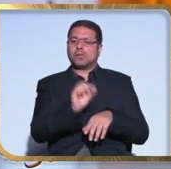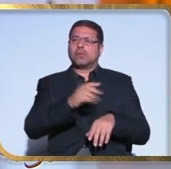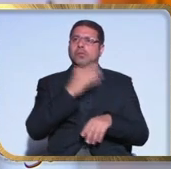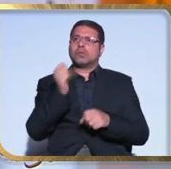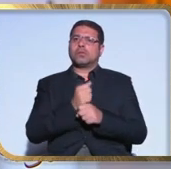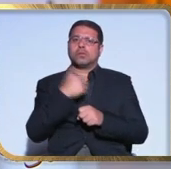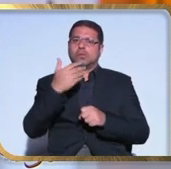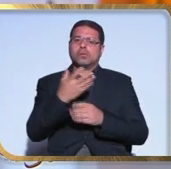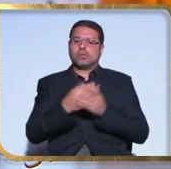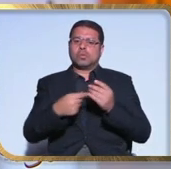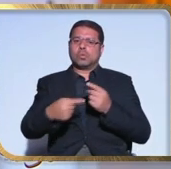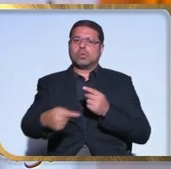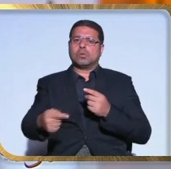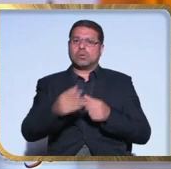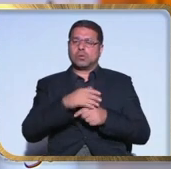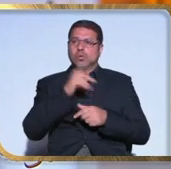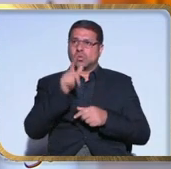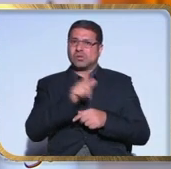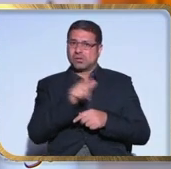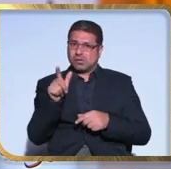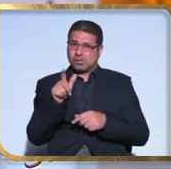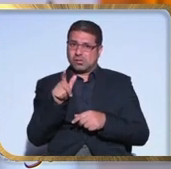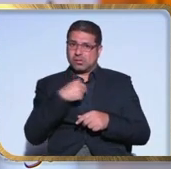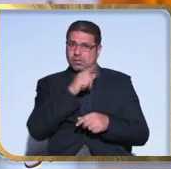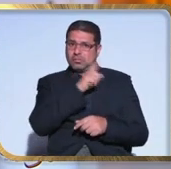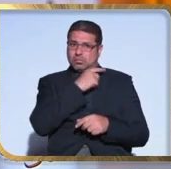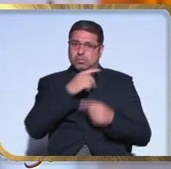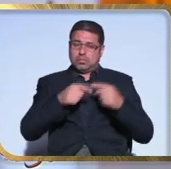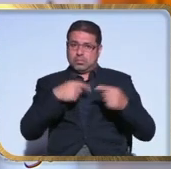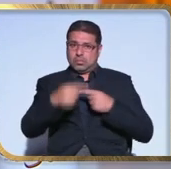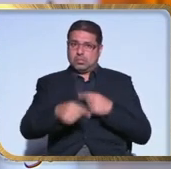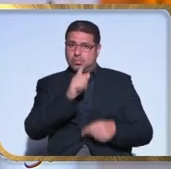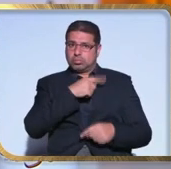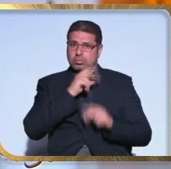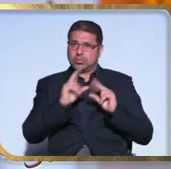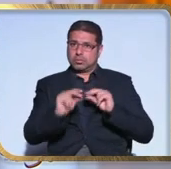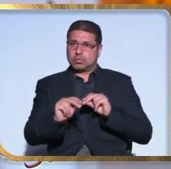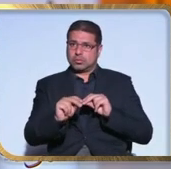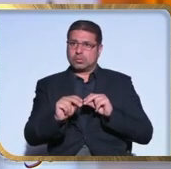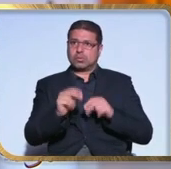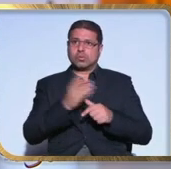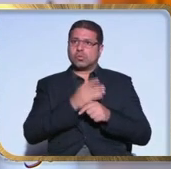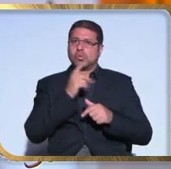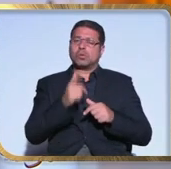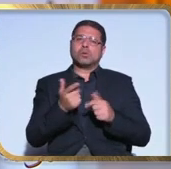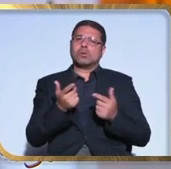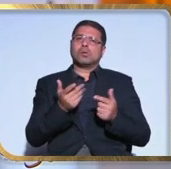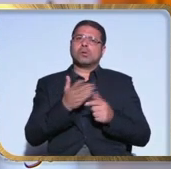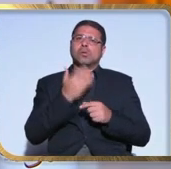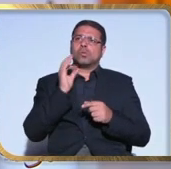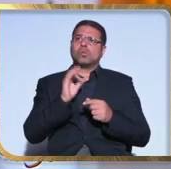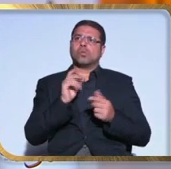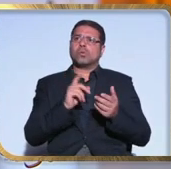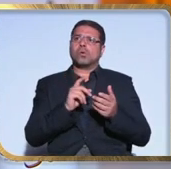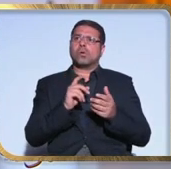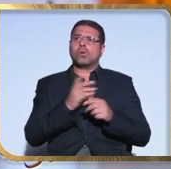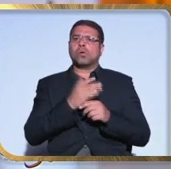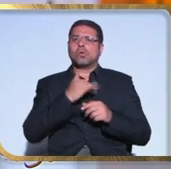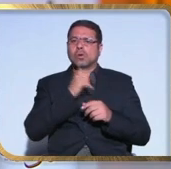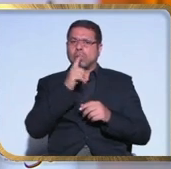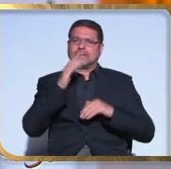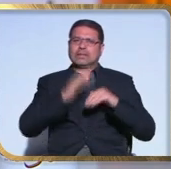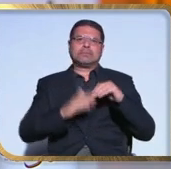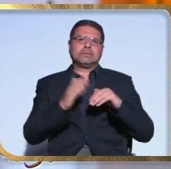هيحصل لاولاد هل ده لو انا بعمل حاجه غلط اولادي يكررو ولا يقصد الايجابيات ولا يمكن يقصد